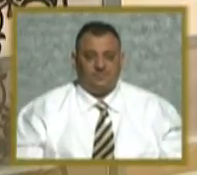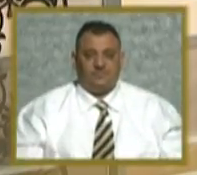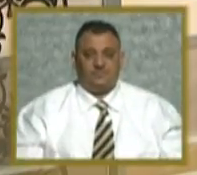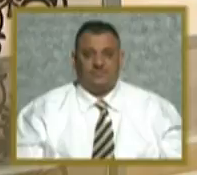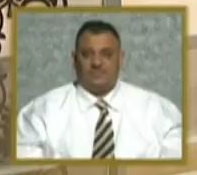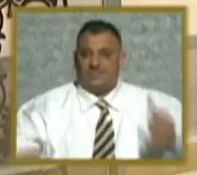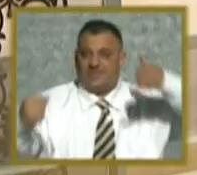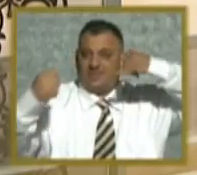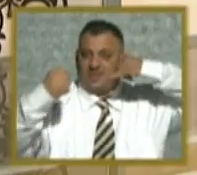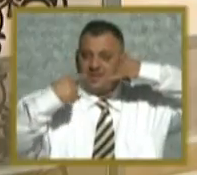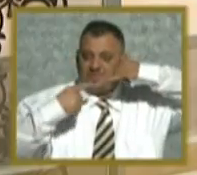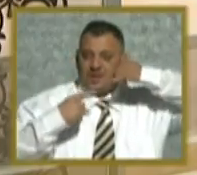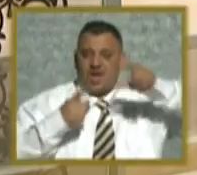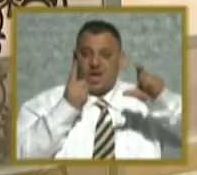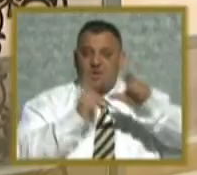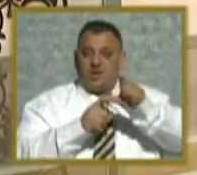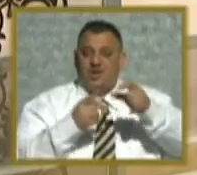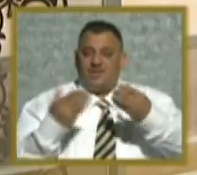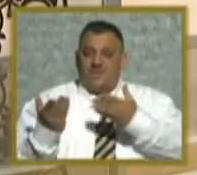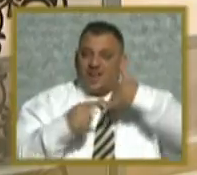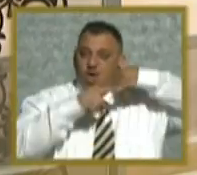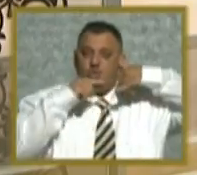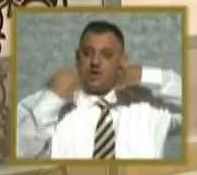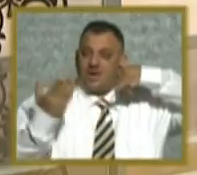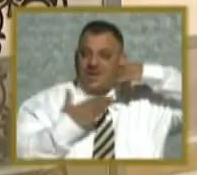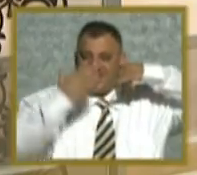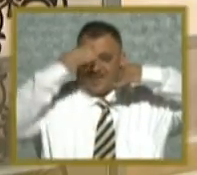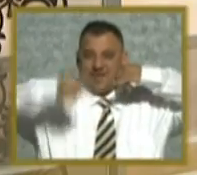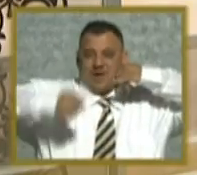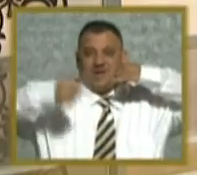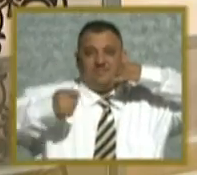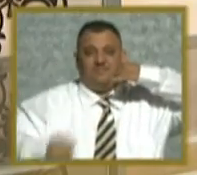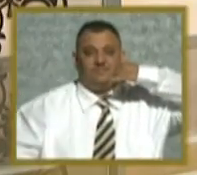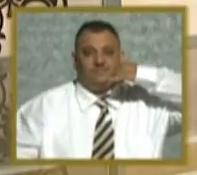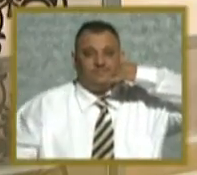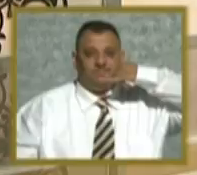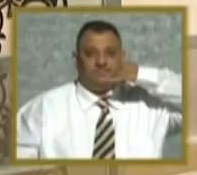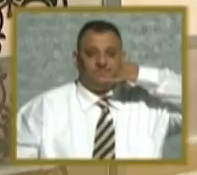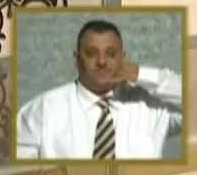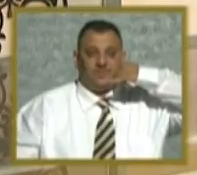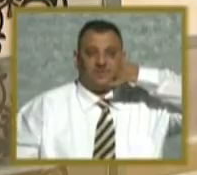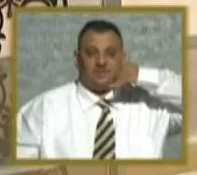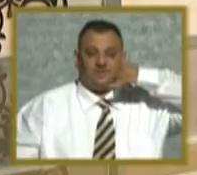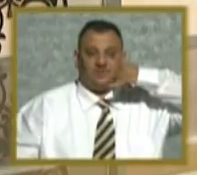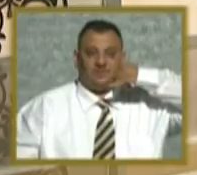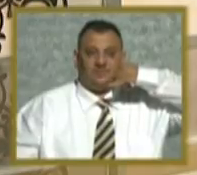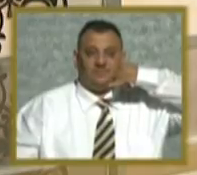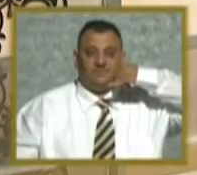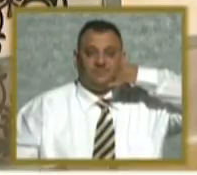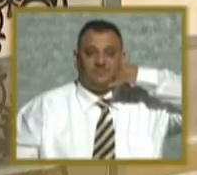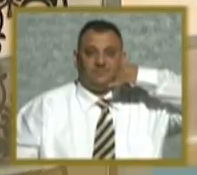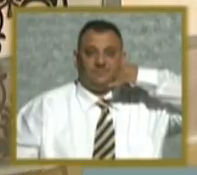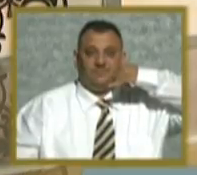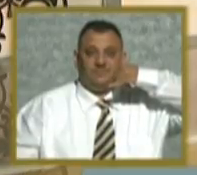الله. تفضل يا حسين، دنوسيا. السلام عليكم يا شيخ. عليكم السلام ورحمة الله وبركاته. بالله